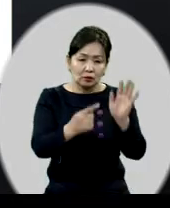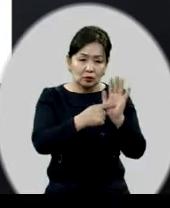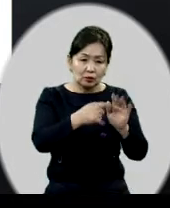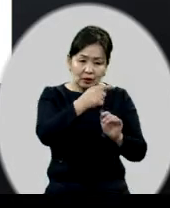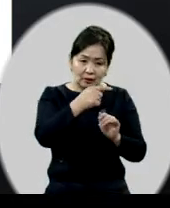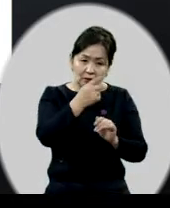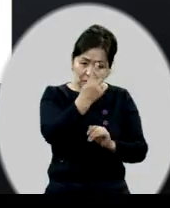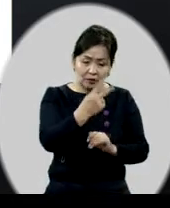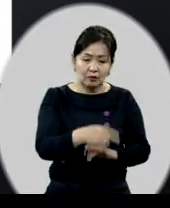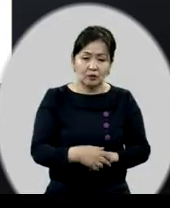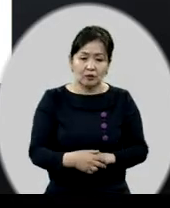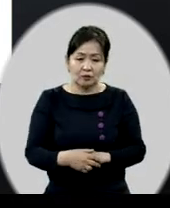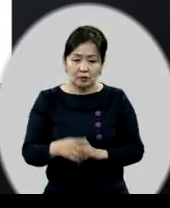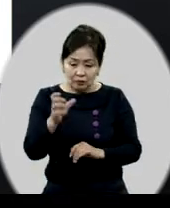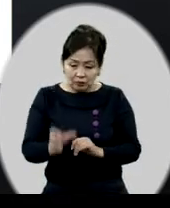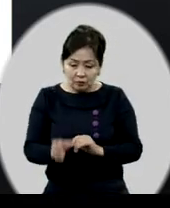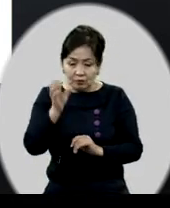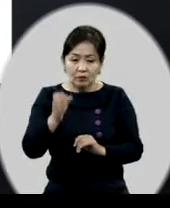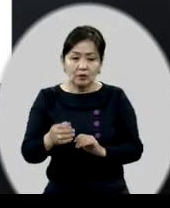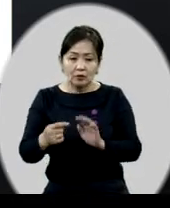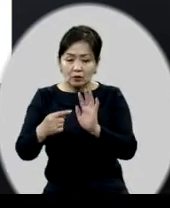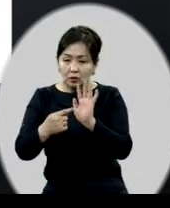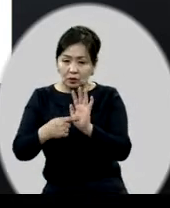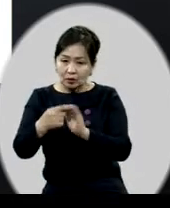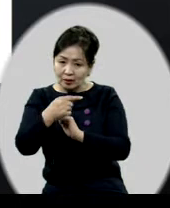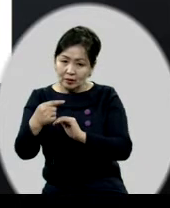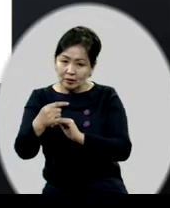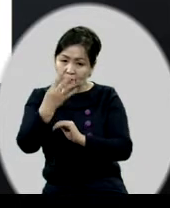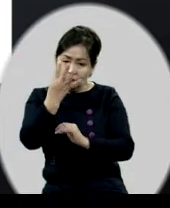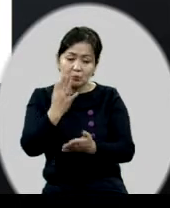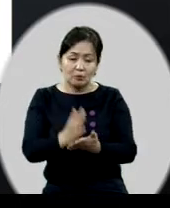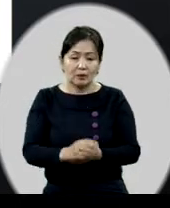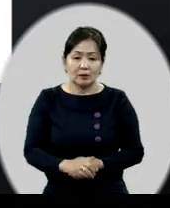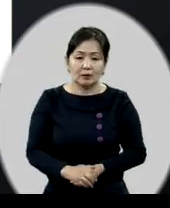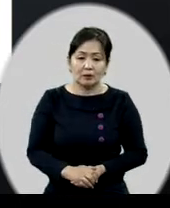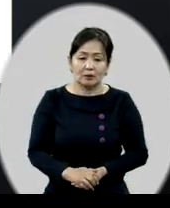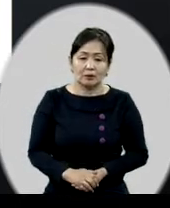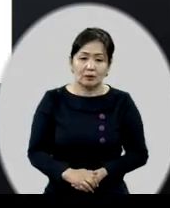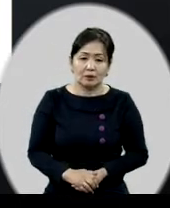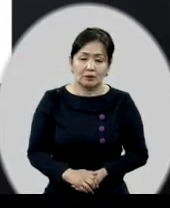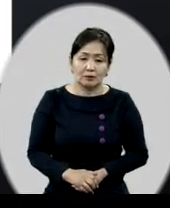6.2. Нөгөө савнд нь 6.4 байна.